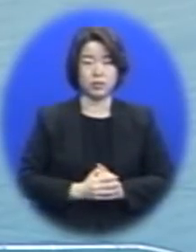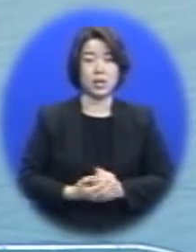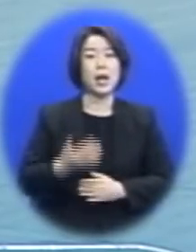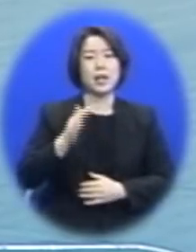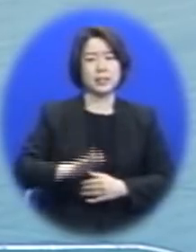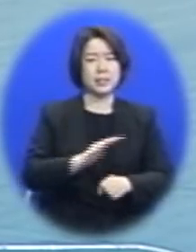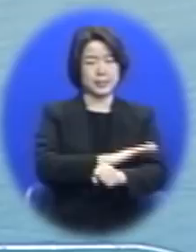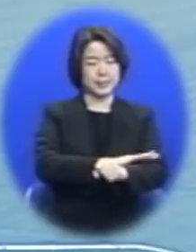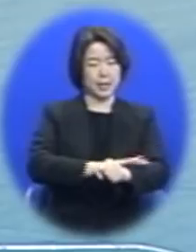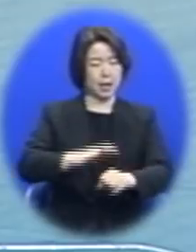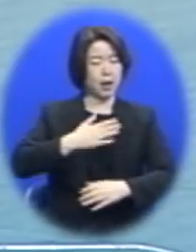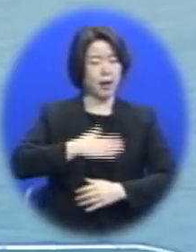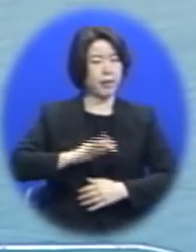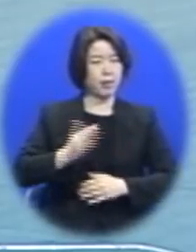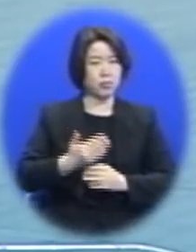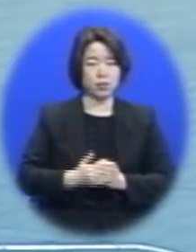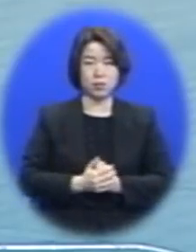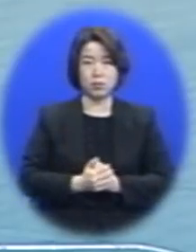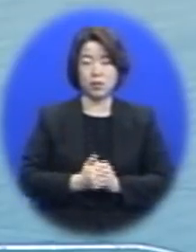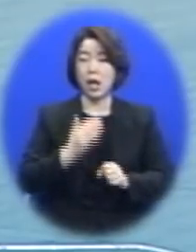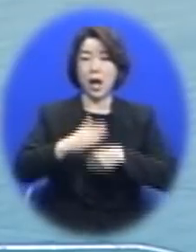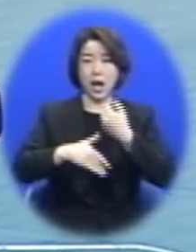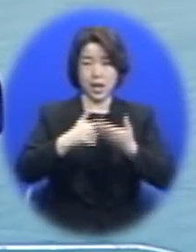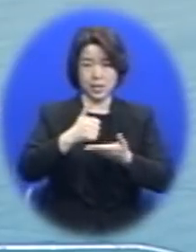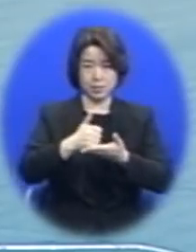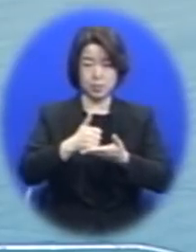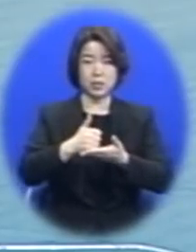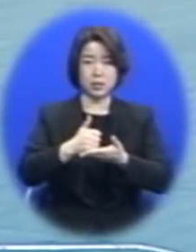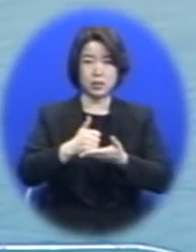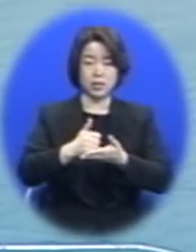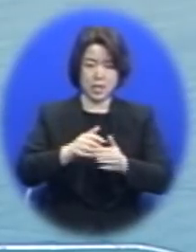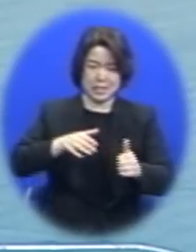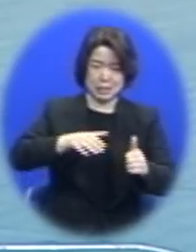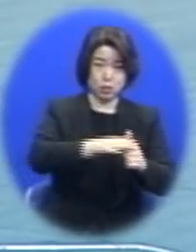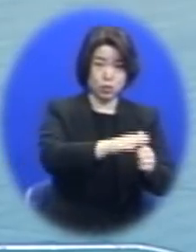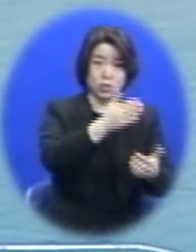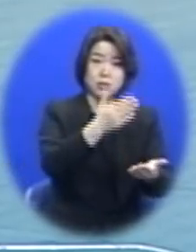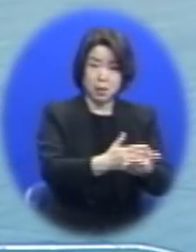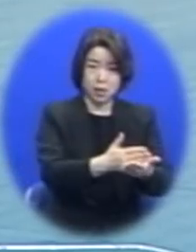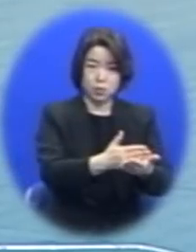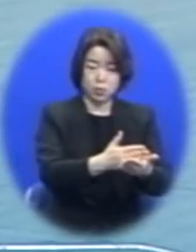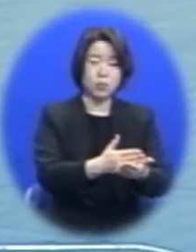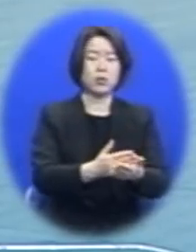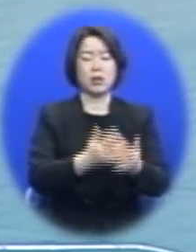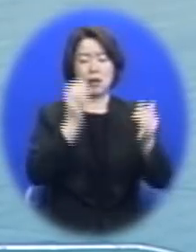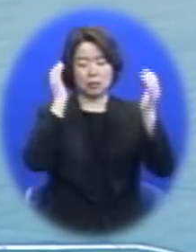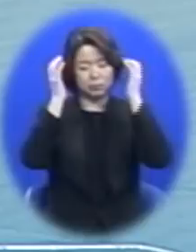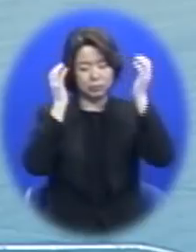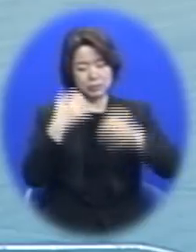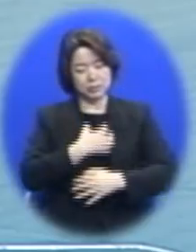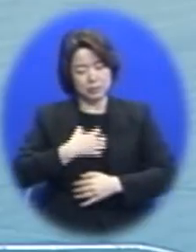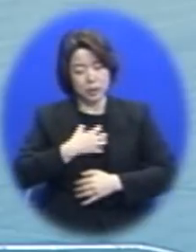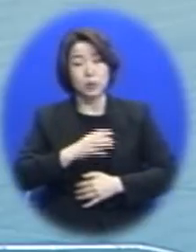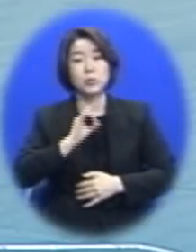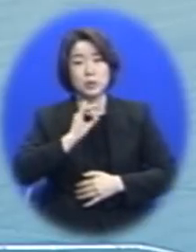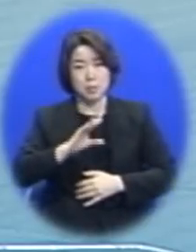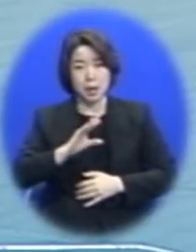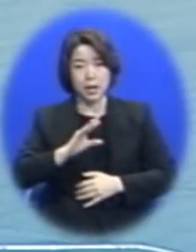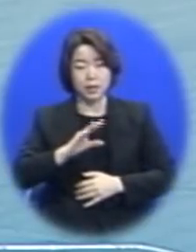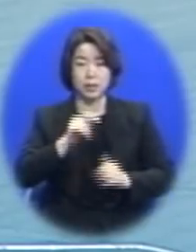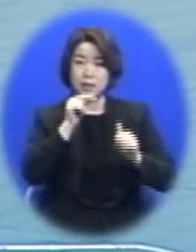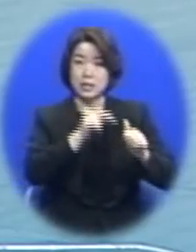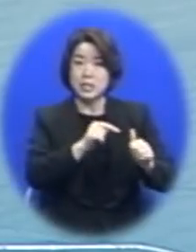여러분 잘 아셔야 됩니다 하나님께서 죽이지는 말고 고통스러울 때 만 하라는 것은